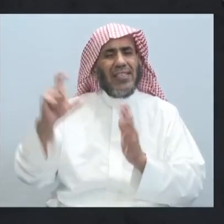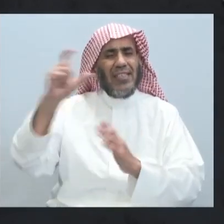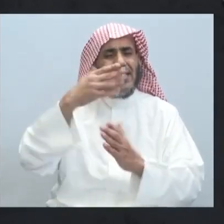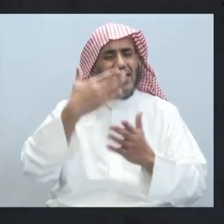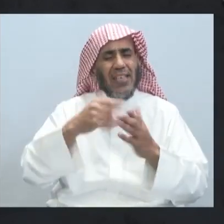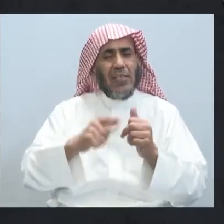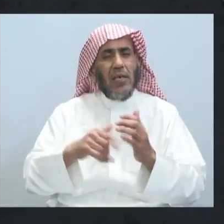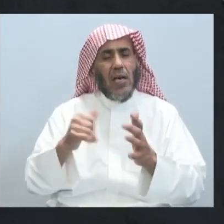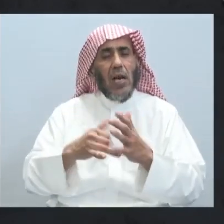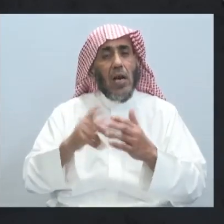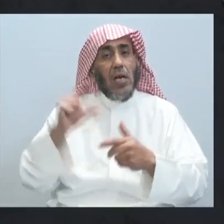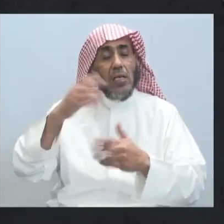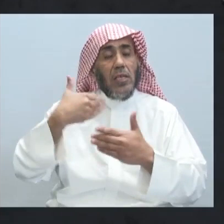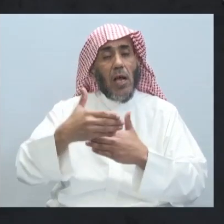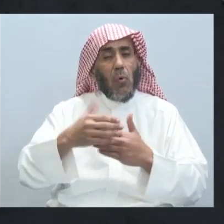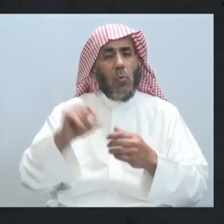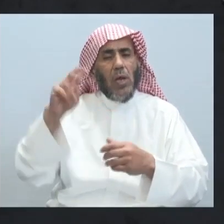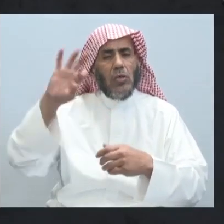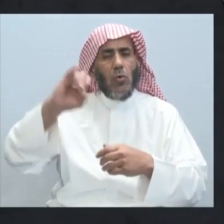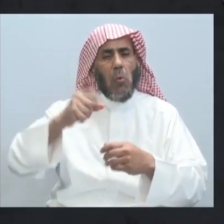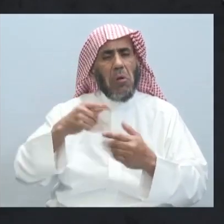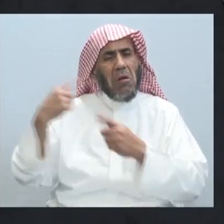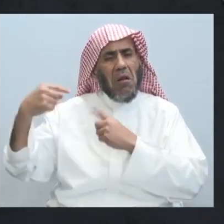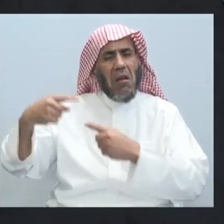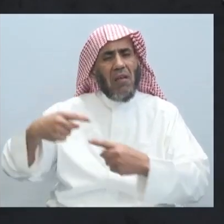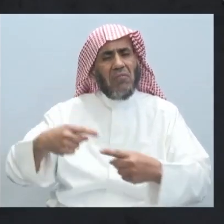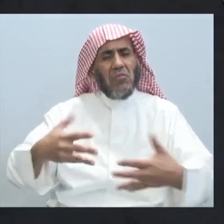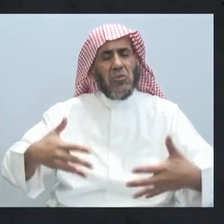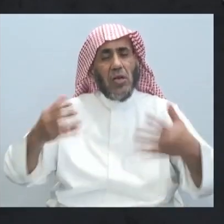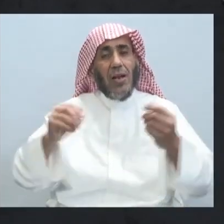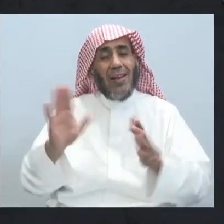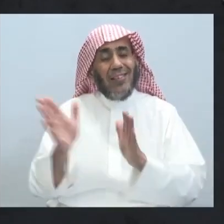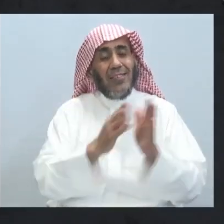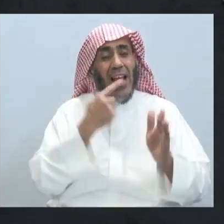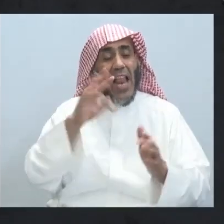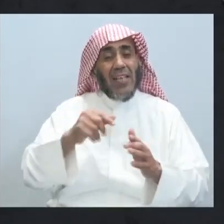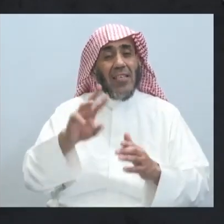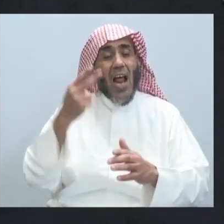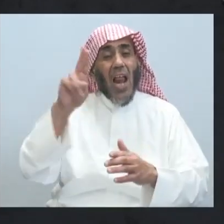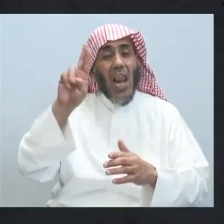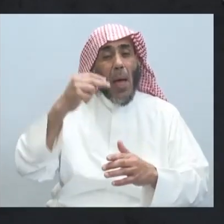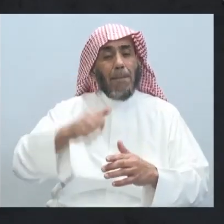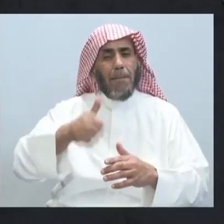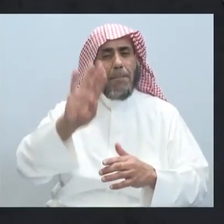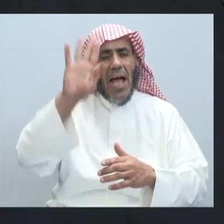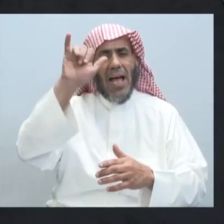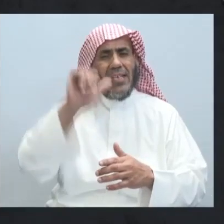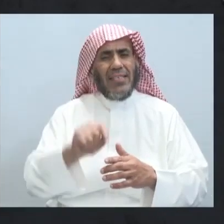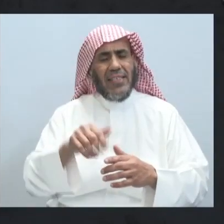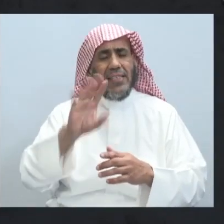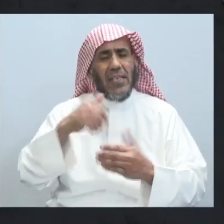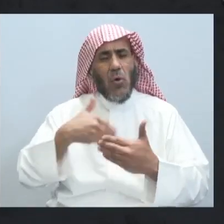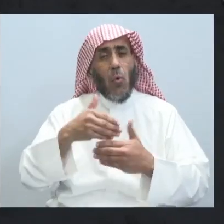الاموي استمر على على نفس المنوال ونفس الحال اصل العباسي اصبح متميز ب كثر النثر واصبح هناك ايضا